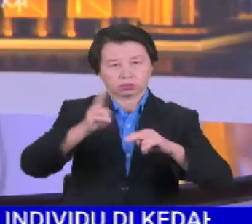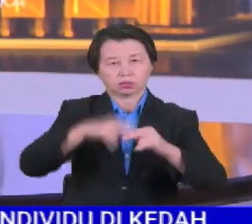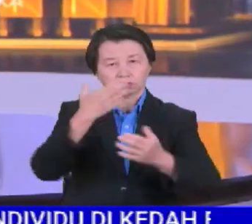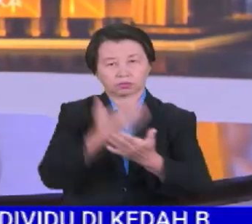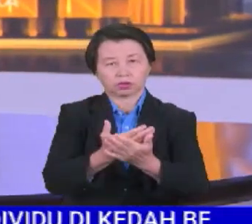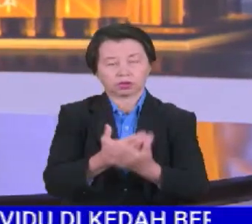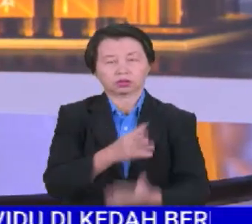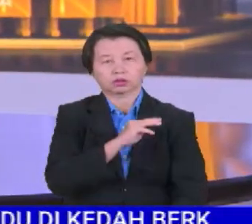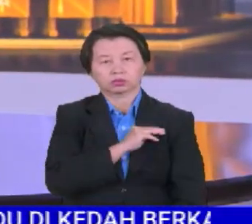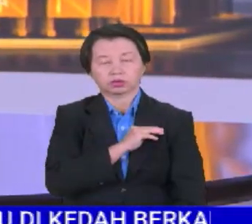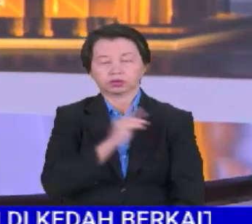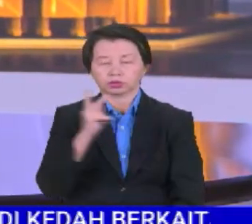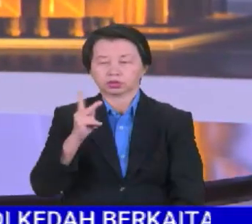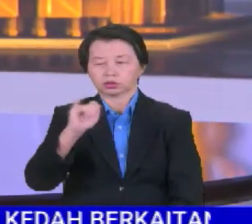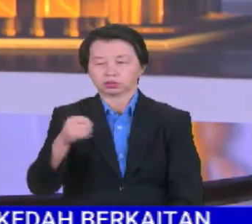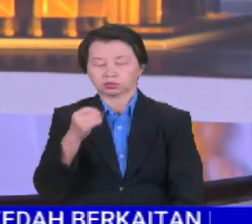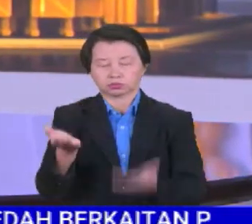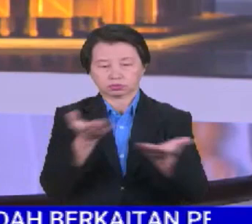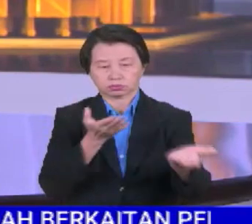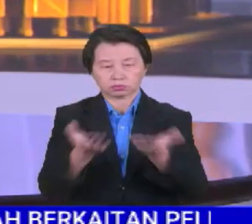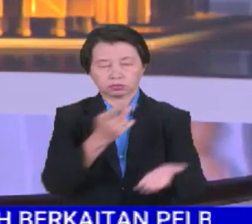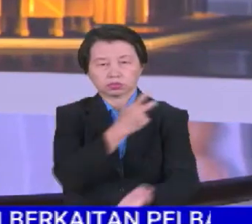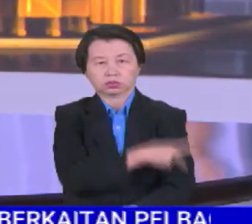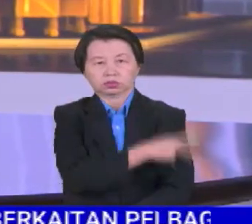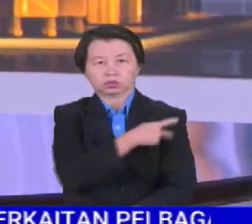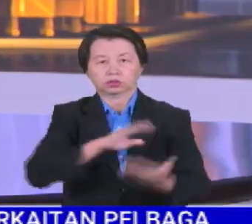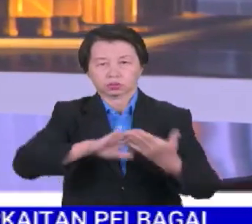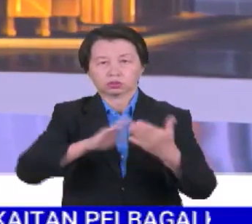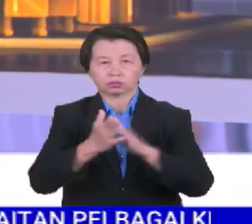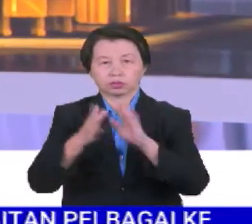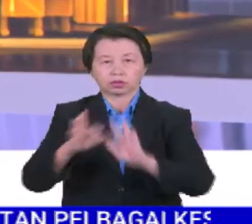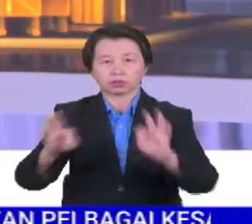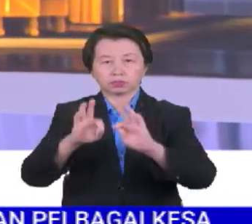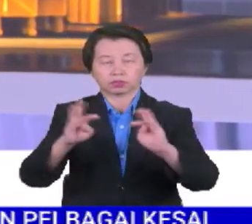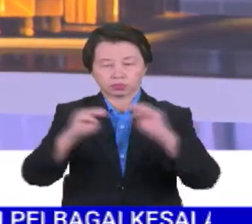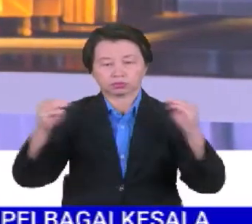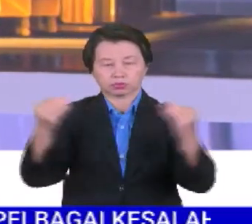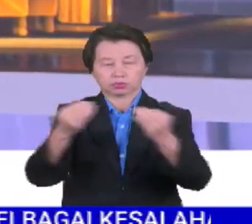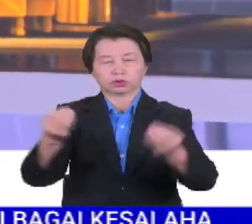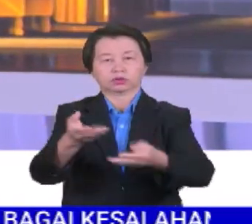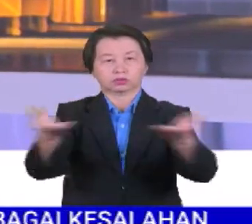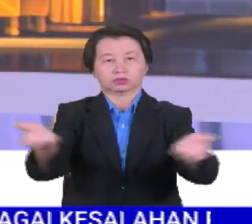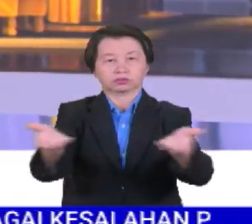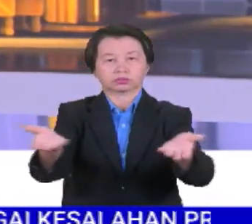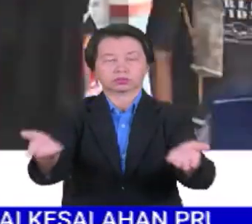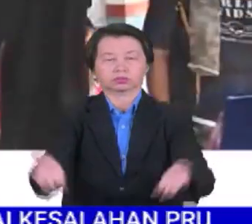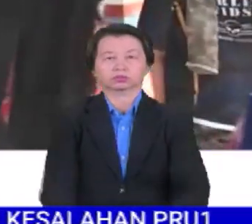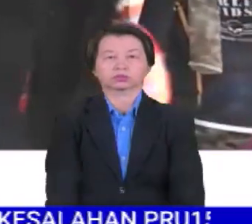Menteri Kesihatan Khairi Jamaluddin, perkhidmatan klinik komuniti sangat penting bagi masyarakat setempat.